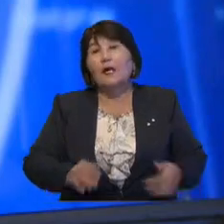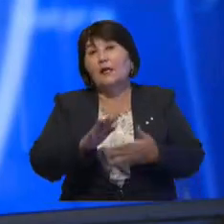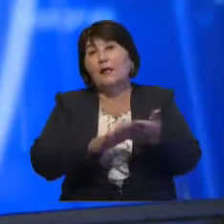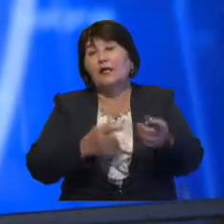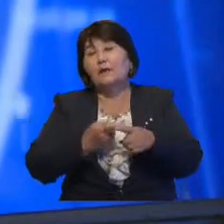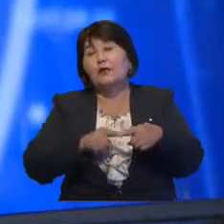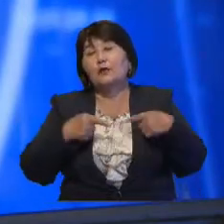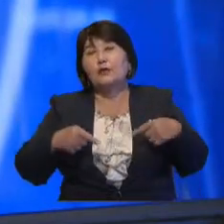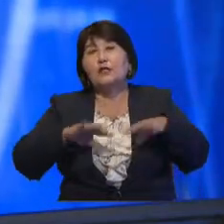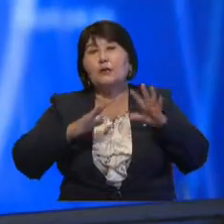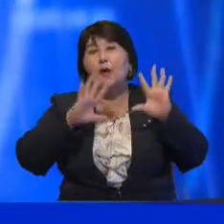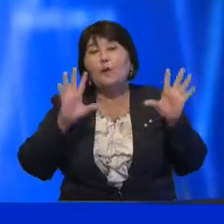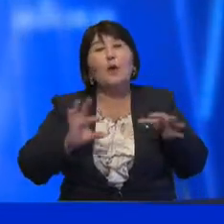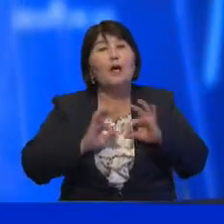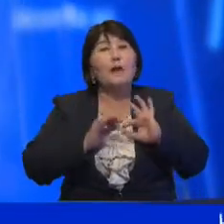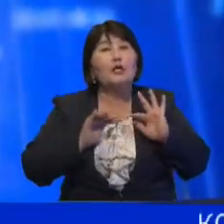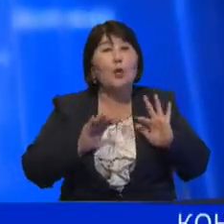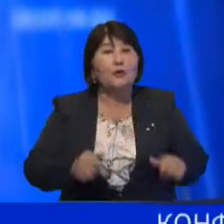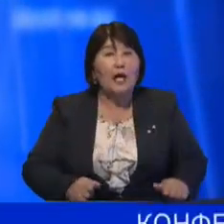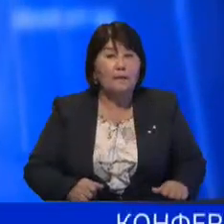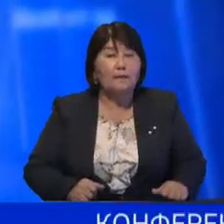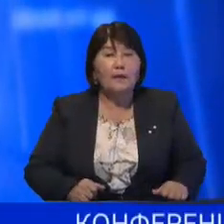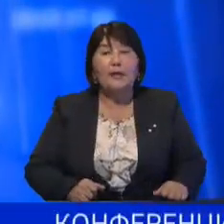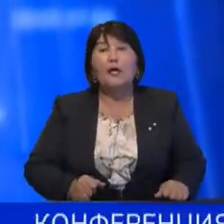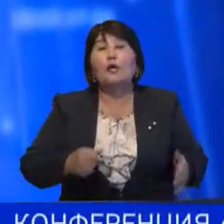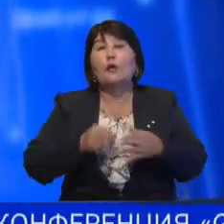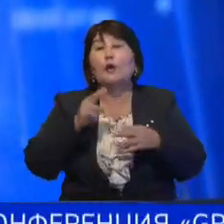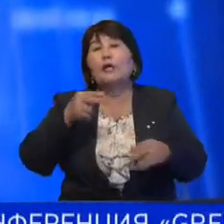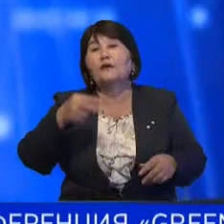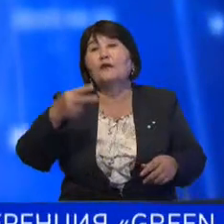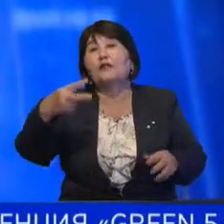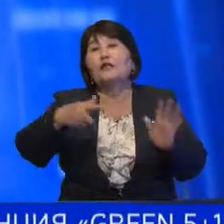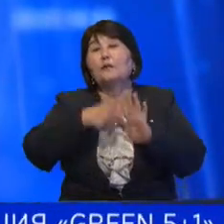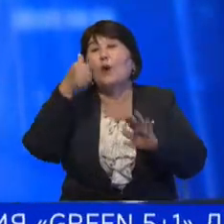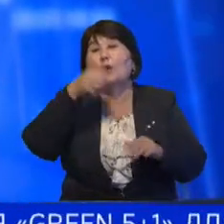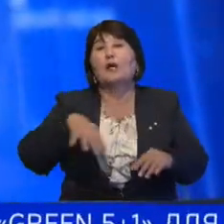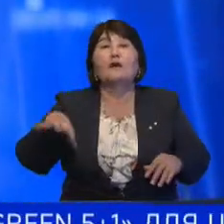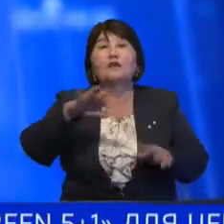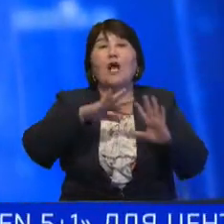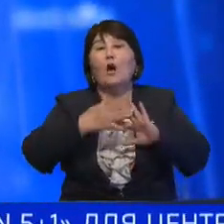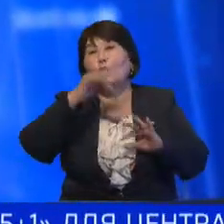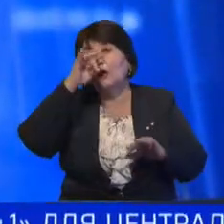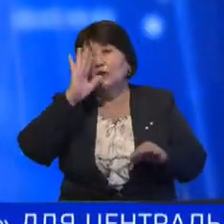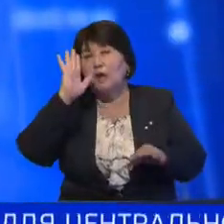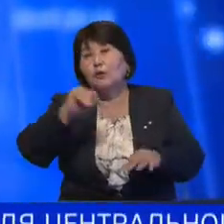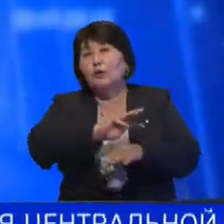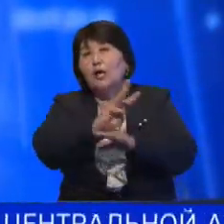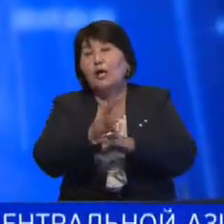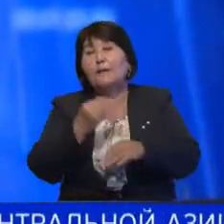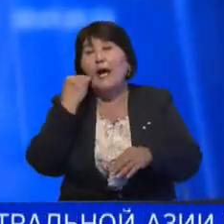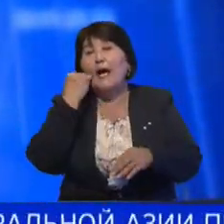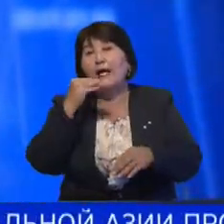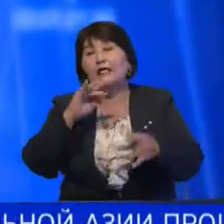далее об этих и других событиях более подробно до конца 2027 года все аулы Казахстана будут обеспечены